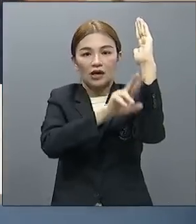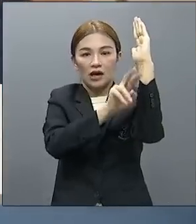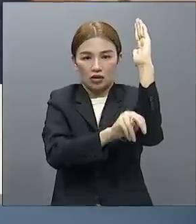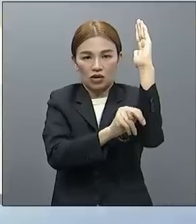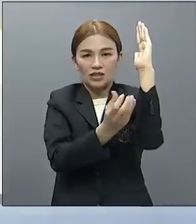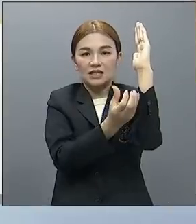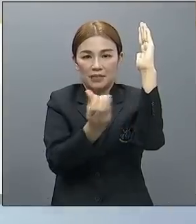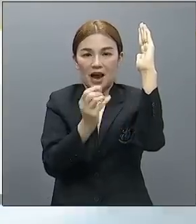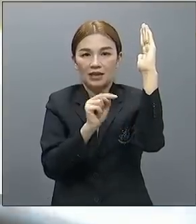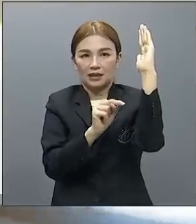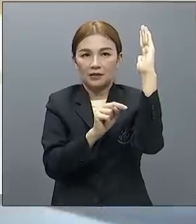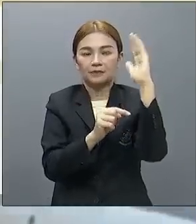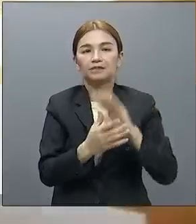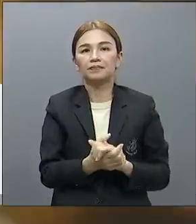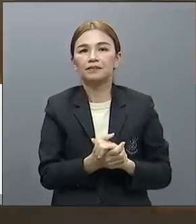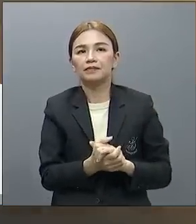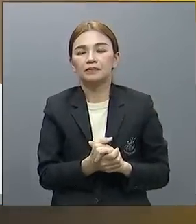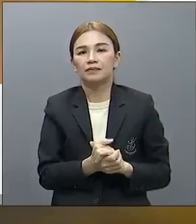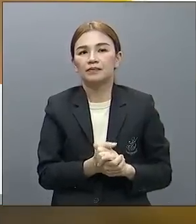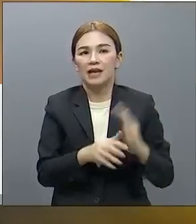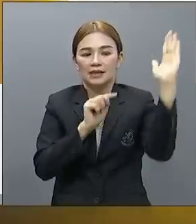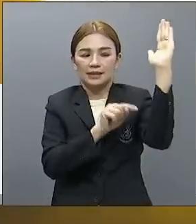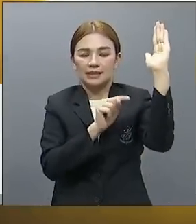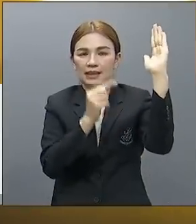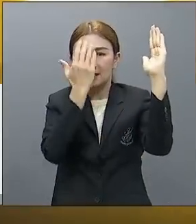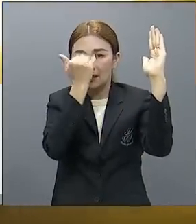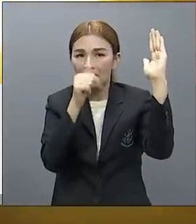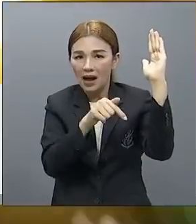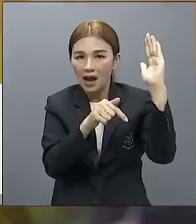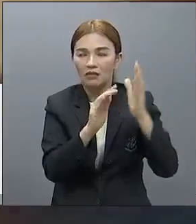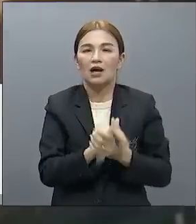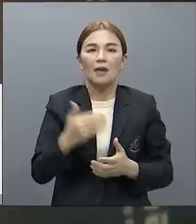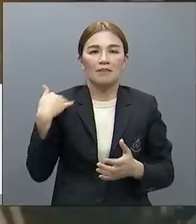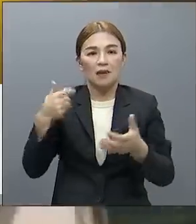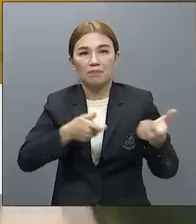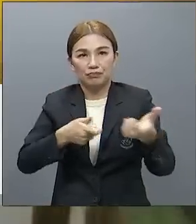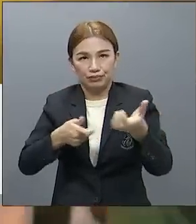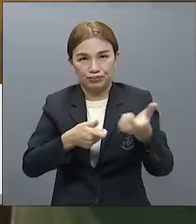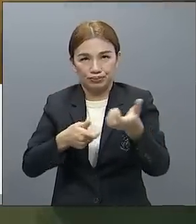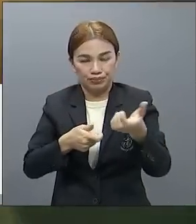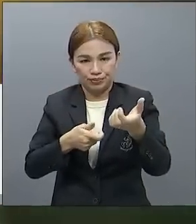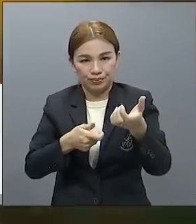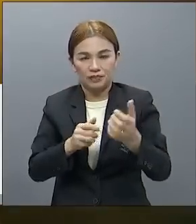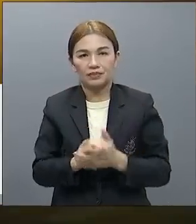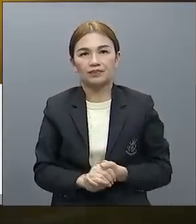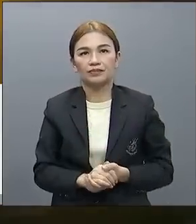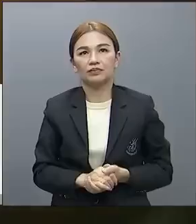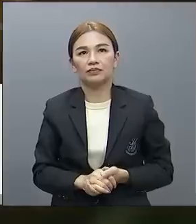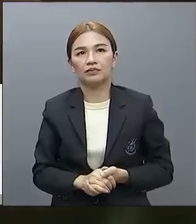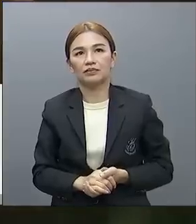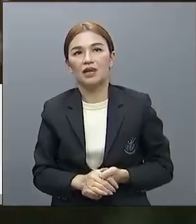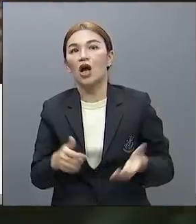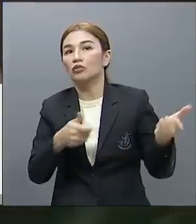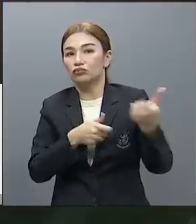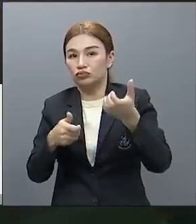มราชมีเหตุการณ์ผู้ก่อเหตุใช้อาวุธสงครามกราดยิงคอนวอนของรถบร